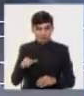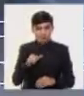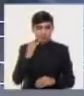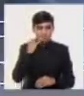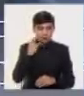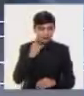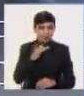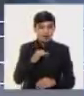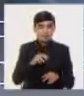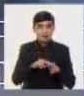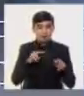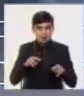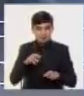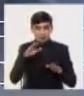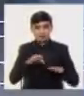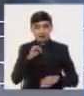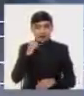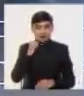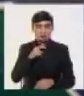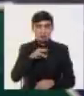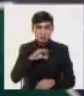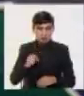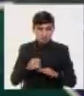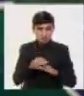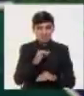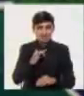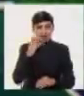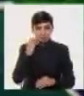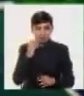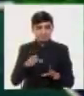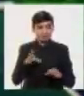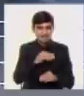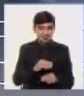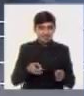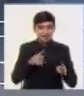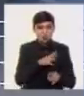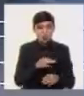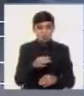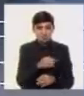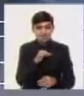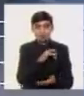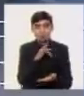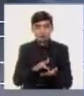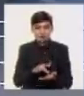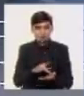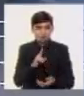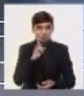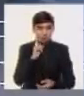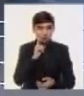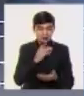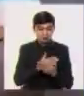Павлодарская, Петропавловская и Акмолинская области, а также Алматы. Все остальные области и города находятся в зеленой